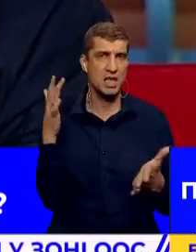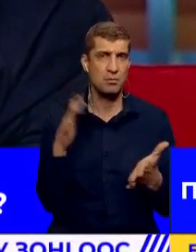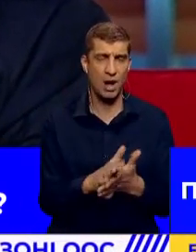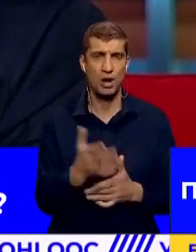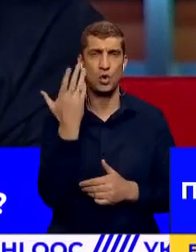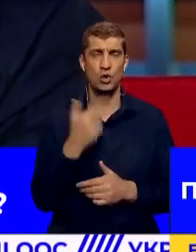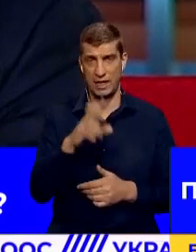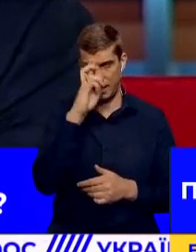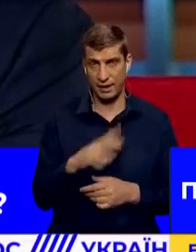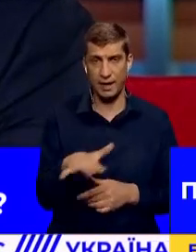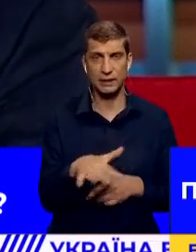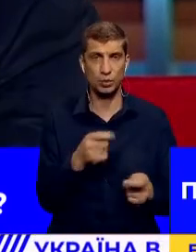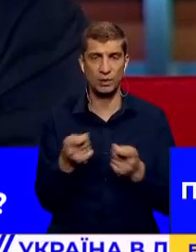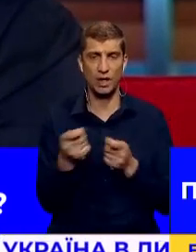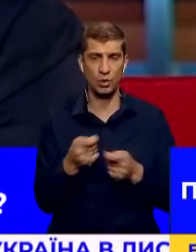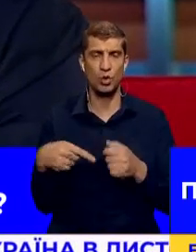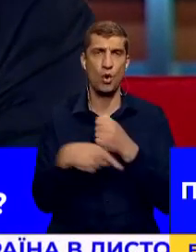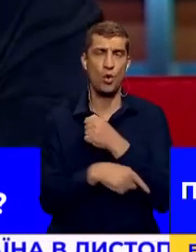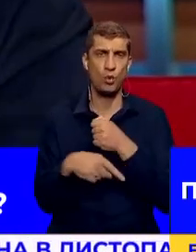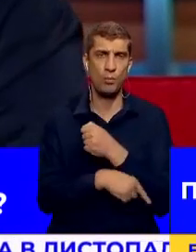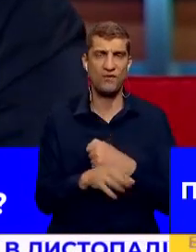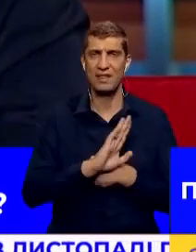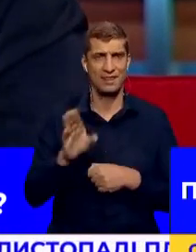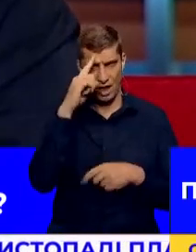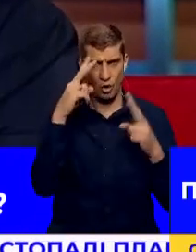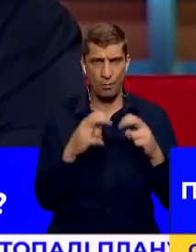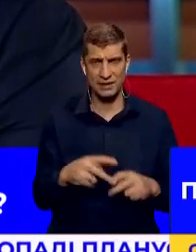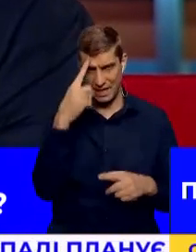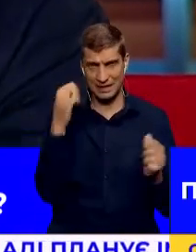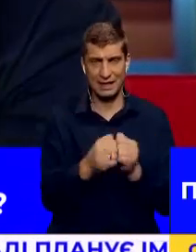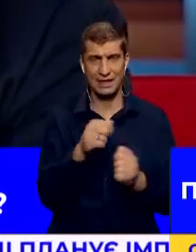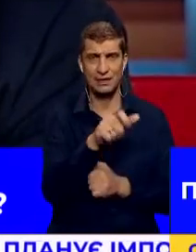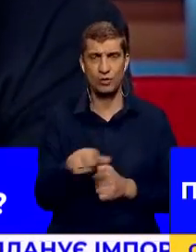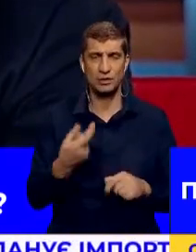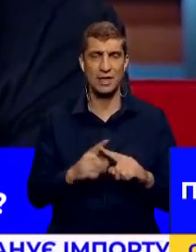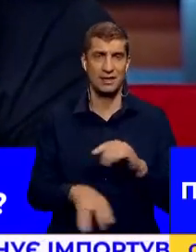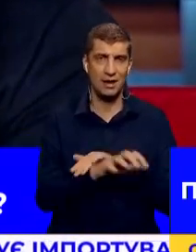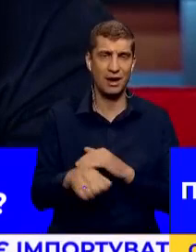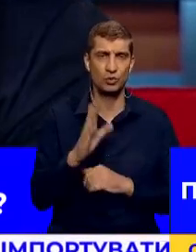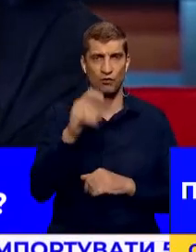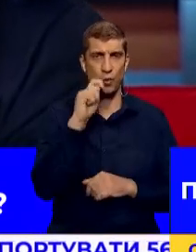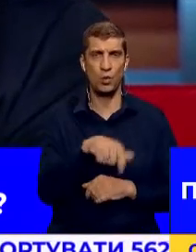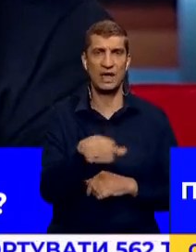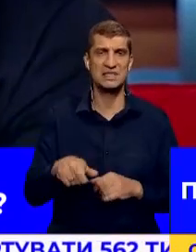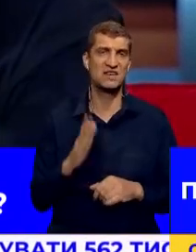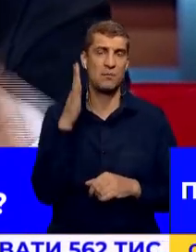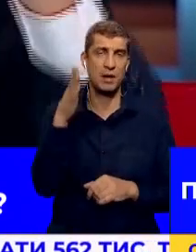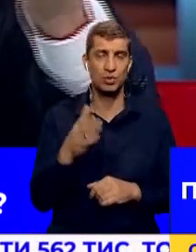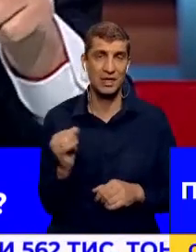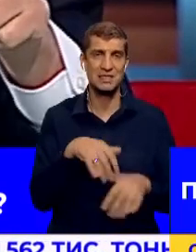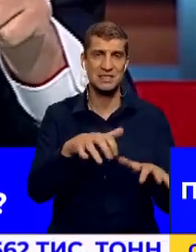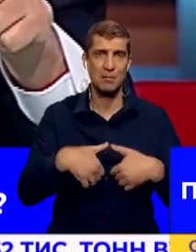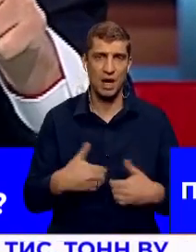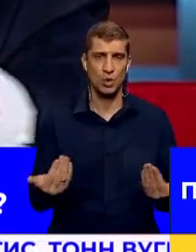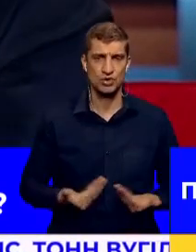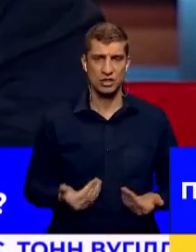коли країною керують корумповані, некомпетентні ідіоти, які крадуть в українців майбутнє і